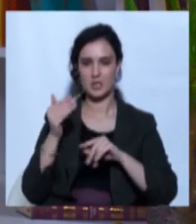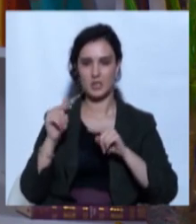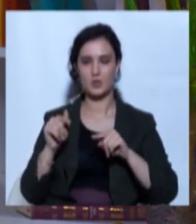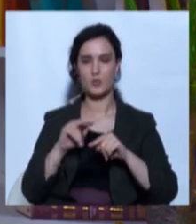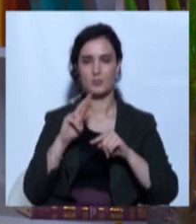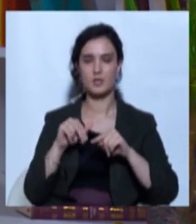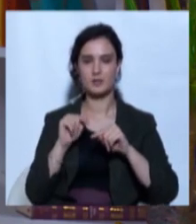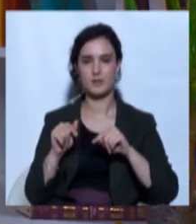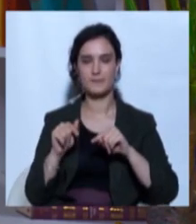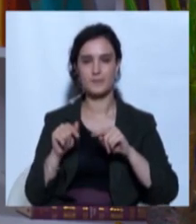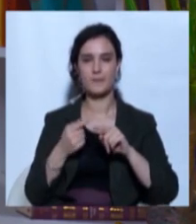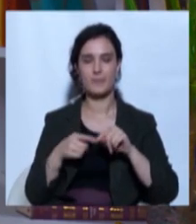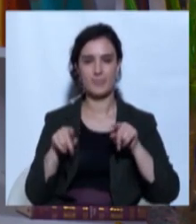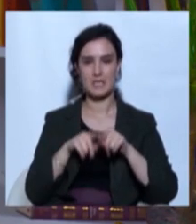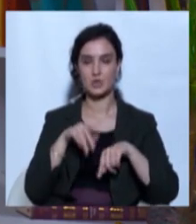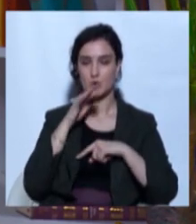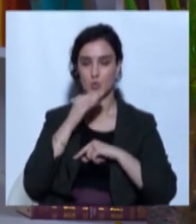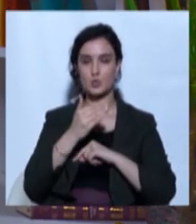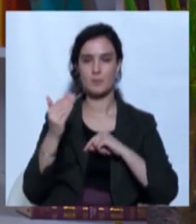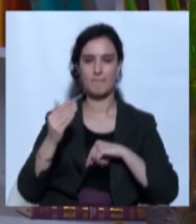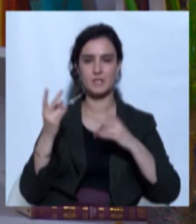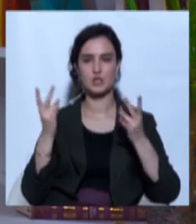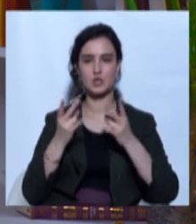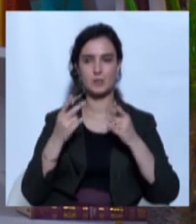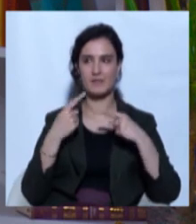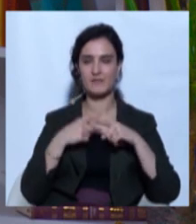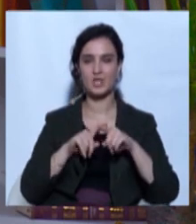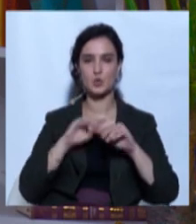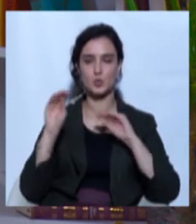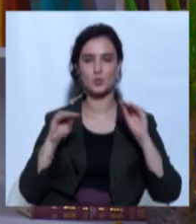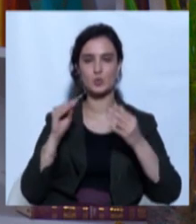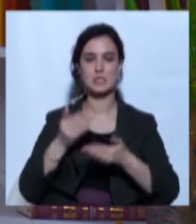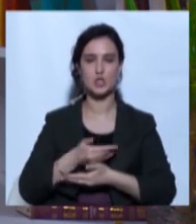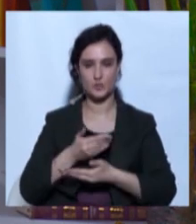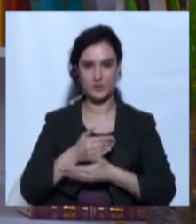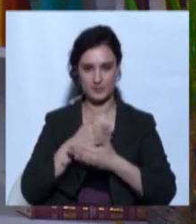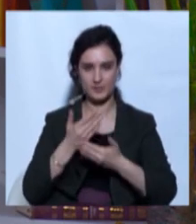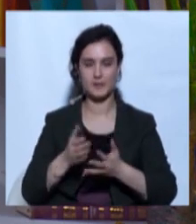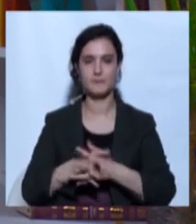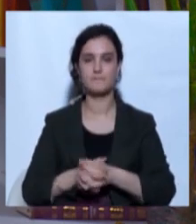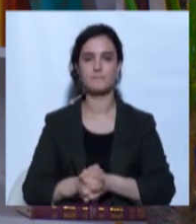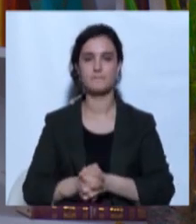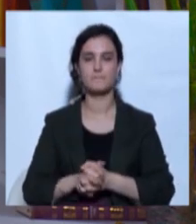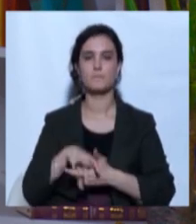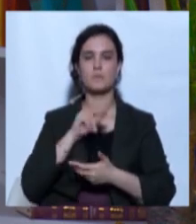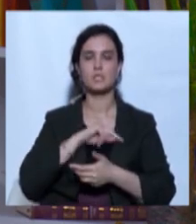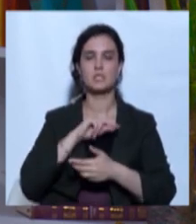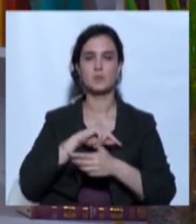და ასეთ დროს მათ ჭირდებათ ინფრასტრუქტურა, საცხოვრებელი,